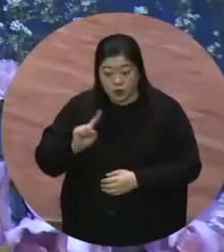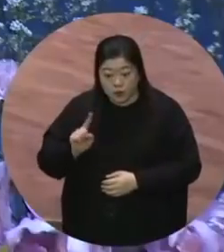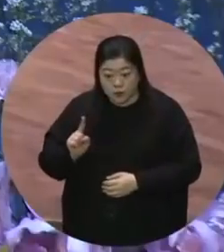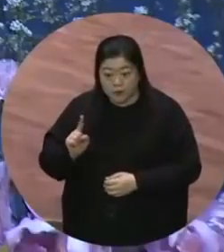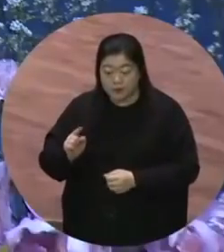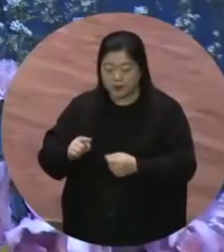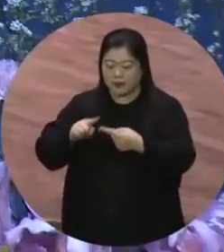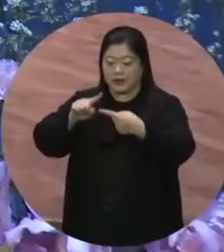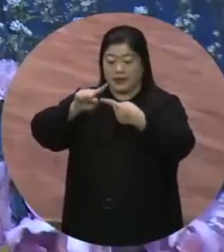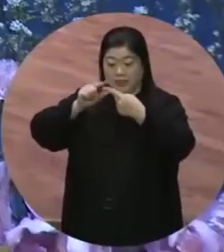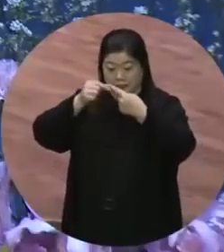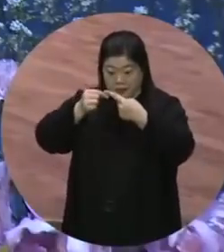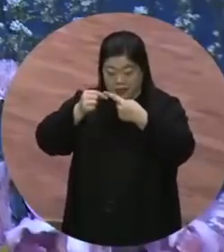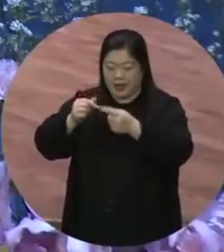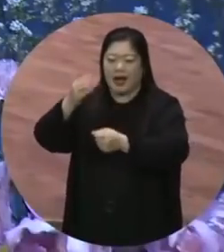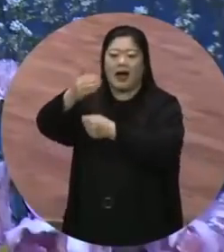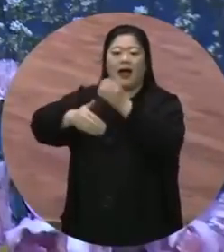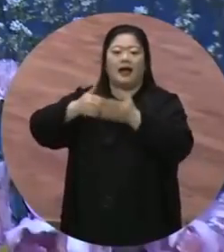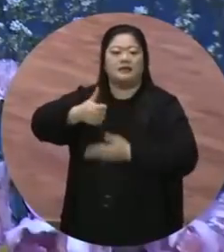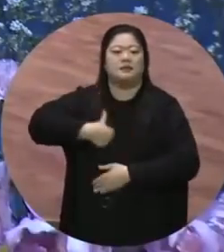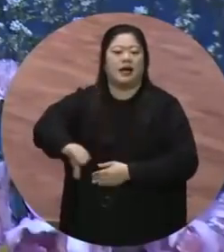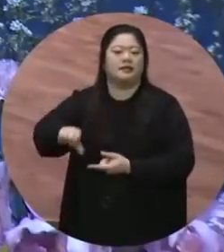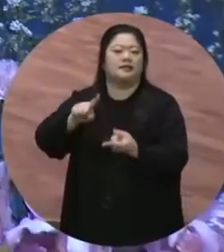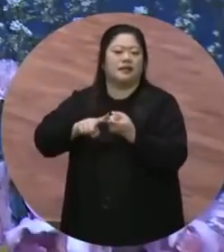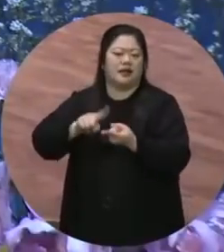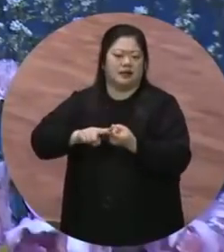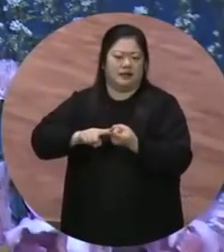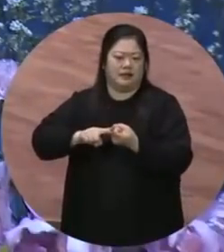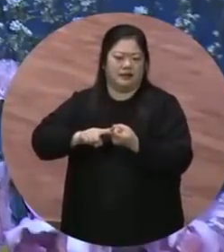하나님의 아들에 관한 것이고